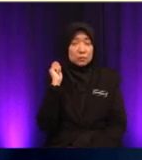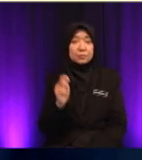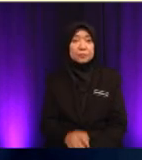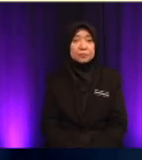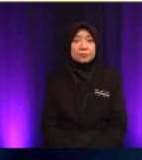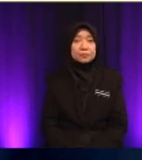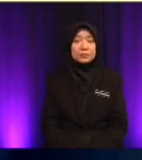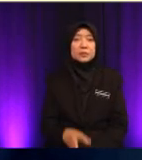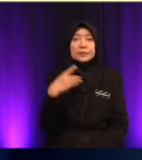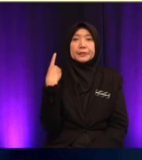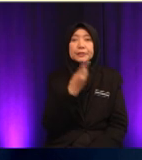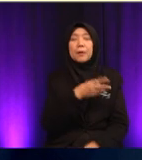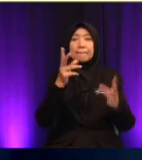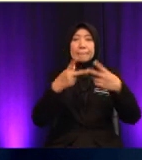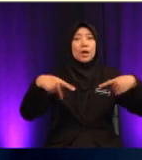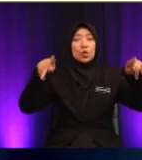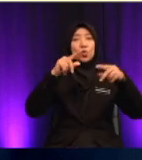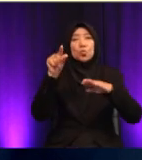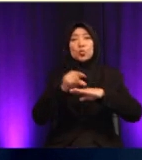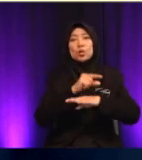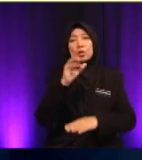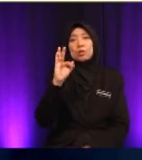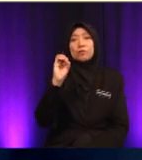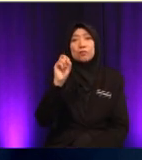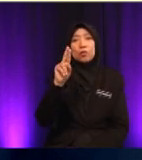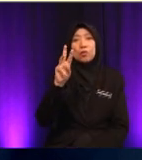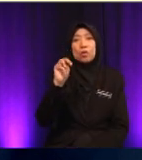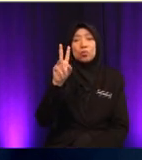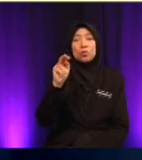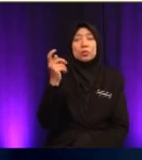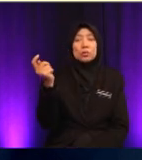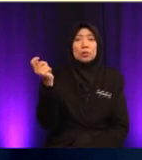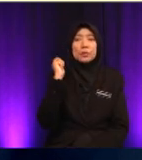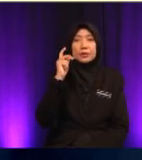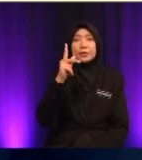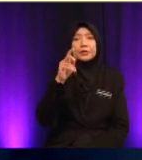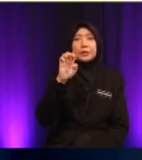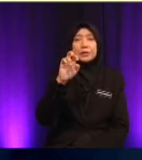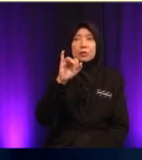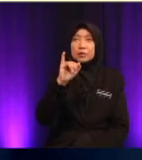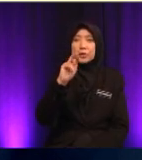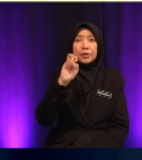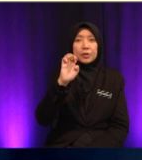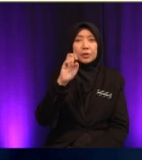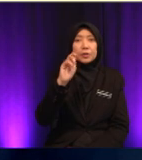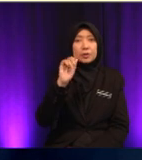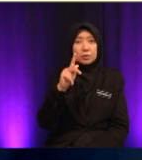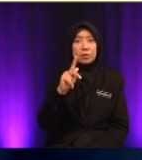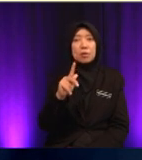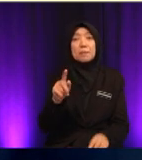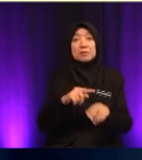Kita perlu menggunakan family tenaga kinetik yang dipelajari masuk tingkatan Duo sebenarnya